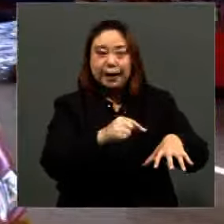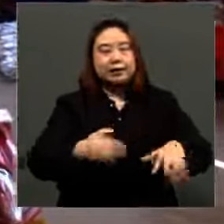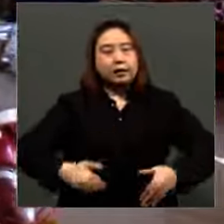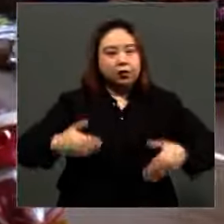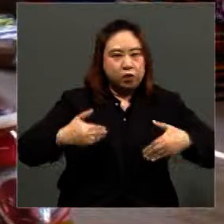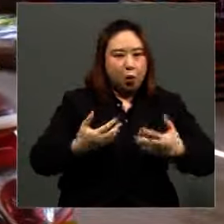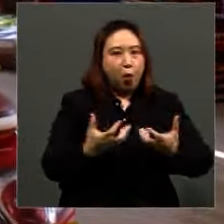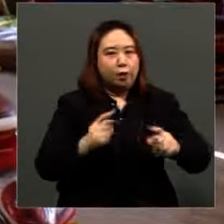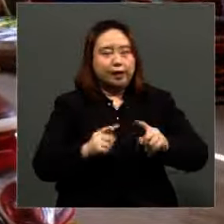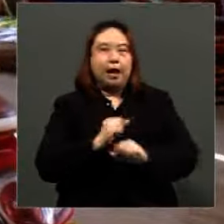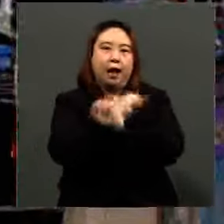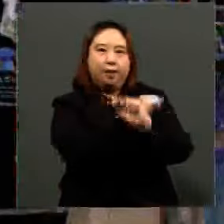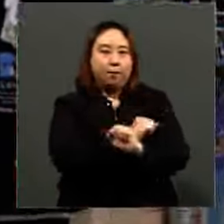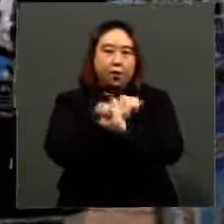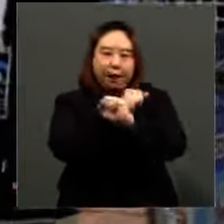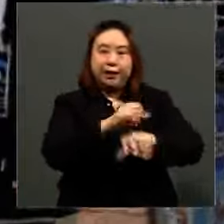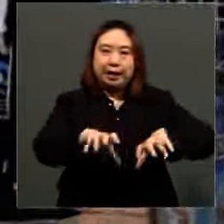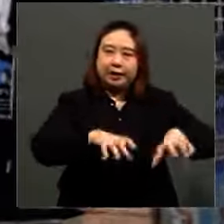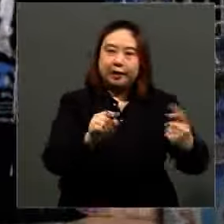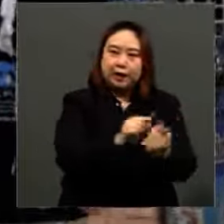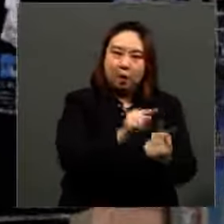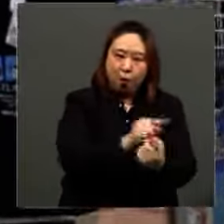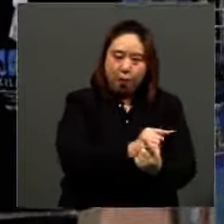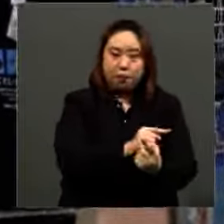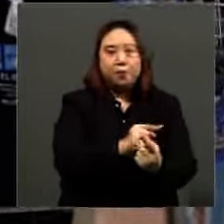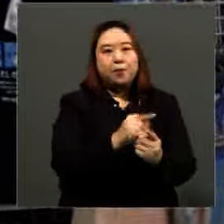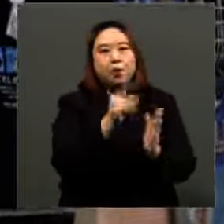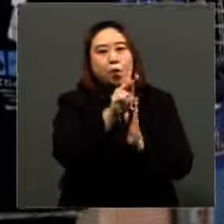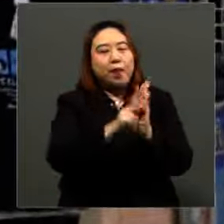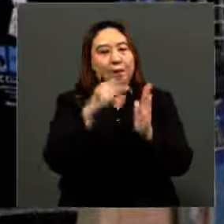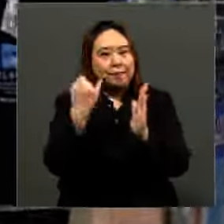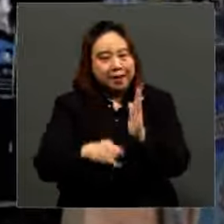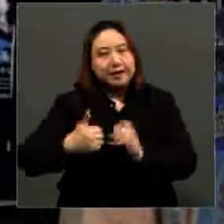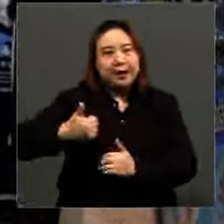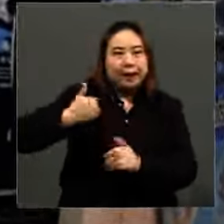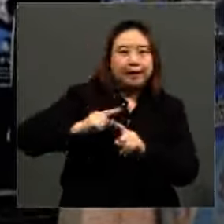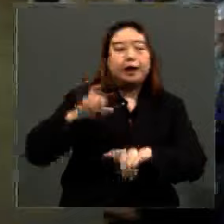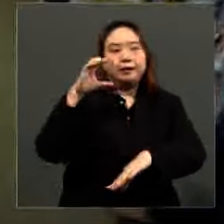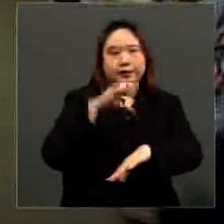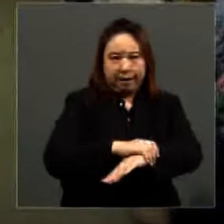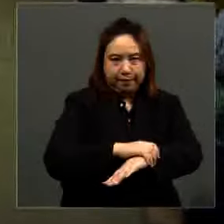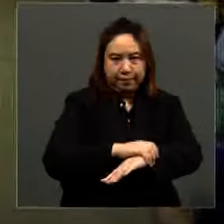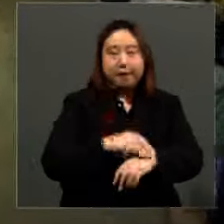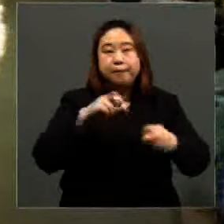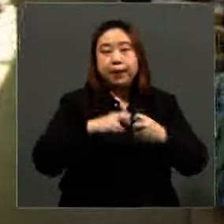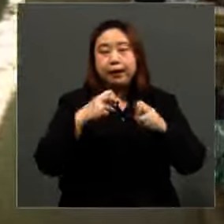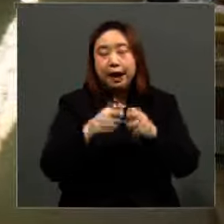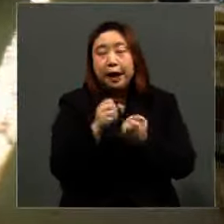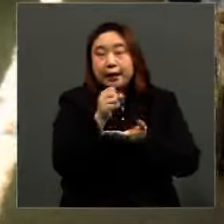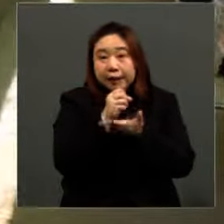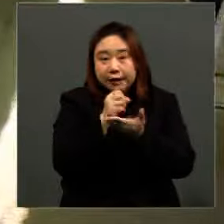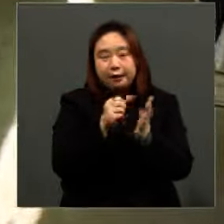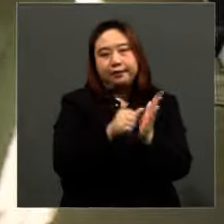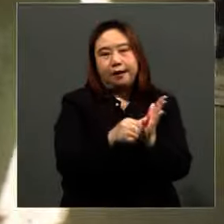ด้วยกลยุทธ์การจัดระเบียบสังคมปราบปรามอบายมุขและผู้มีอิทธิพลและการป้องกันแก้ไขปัญหายาเสพ